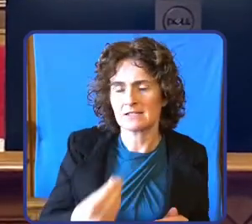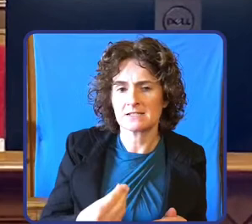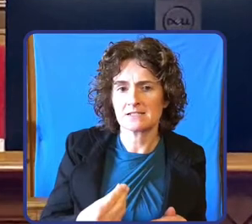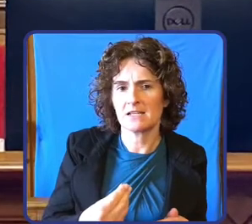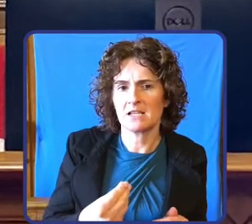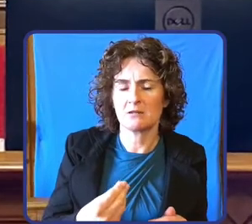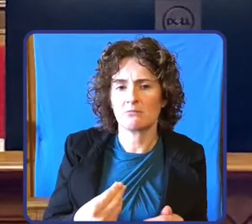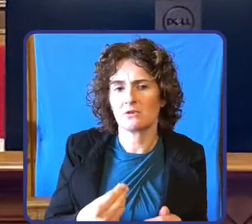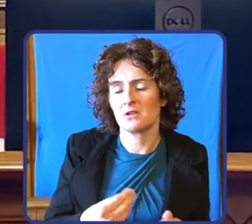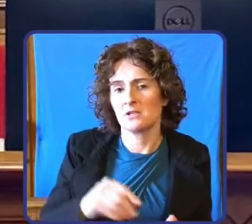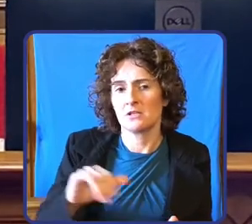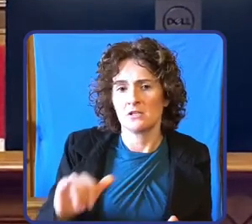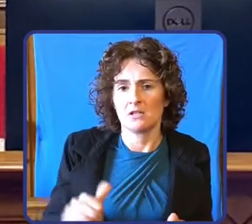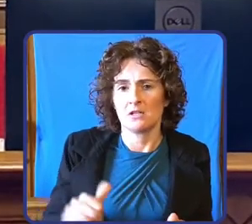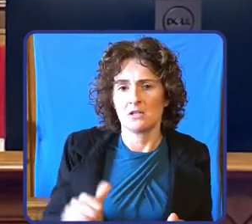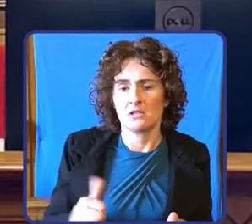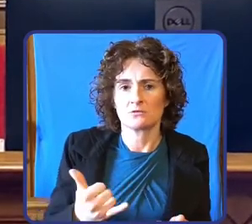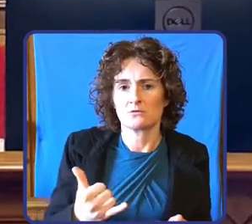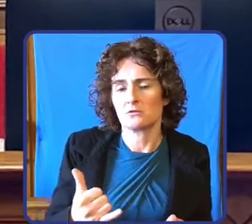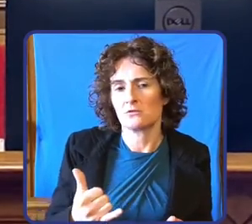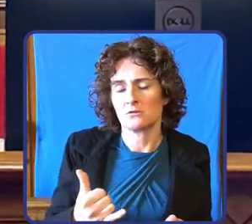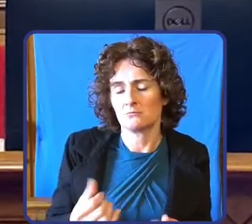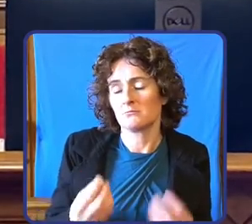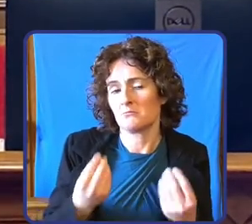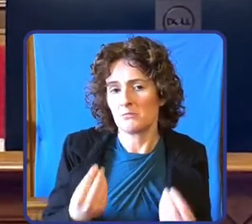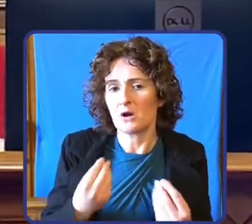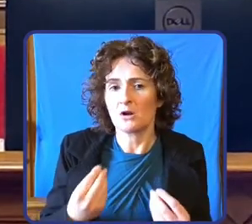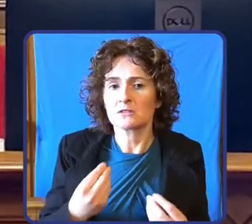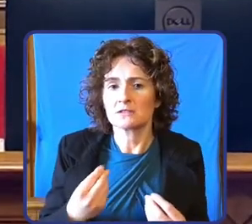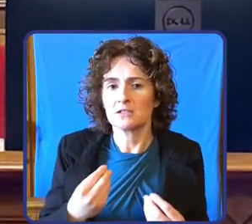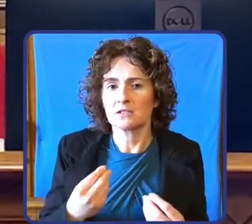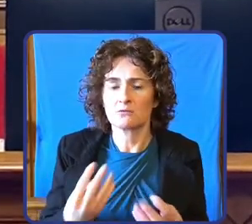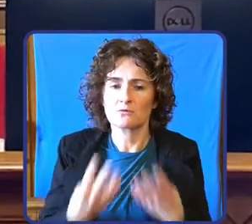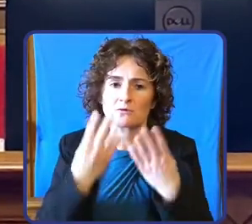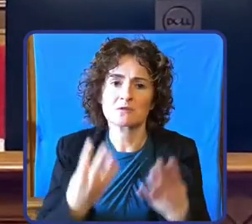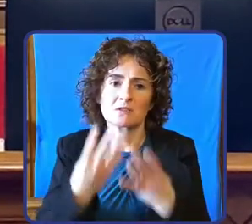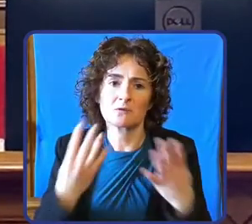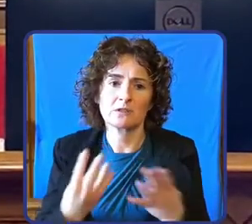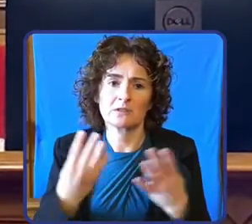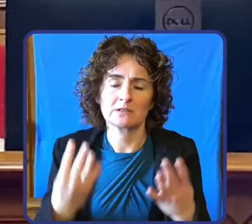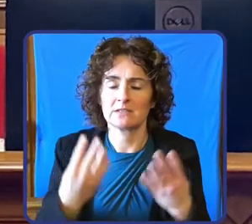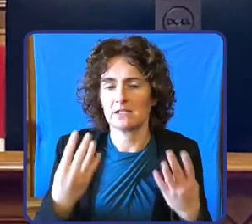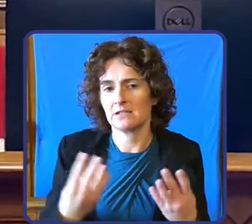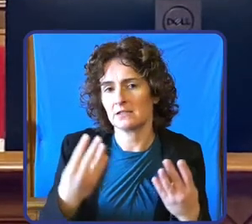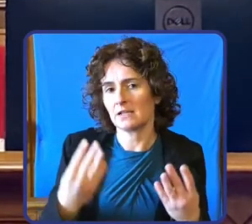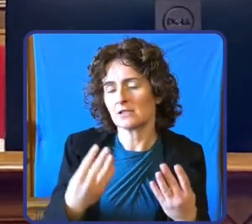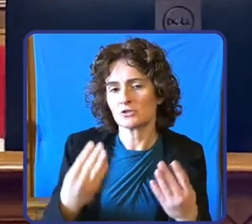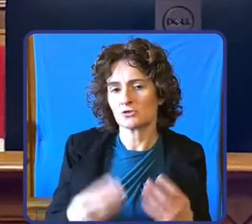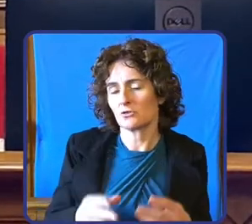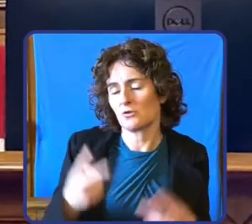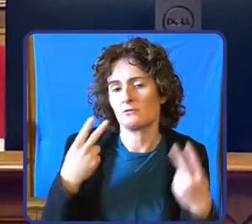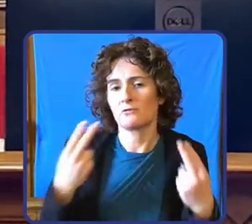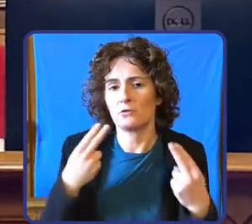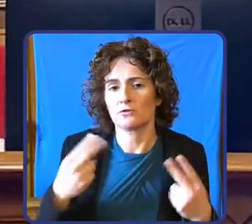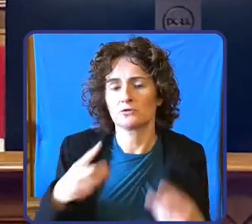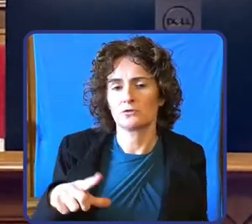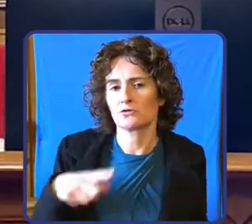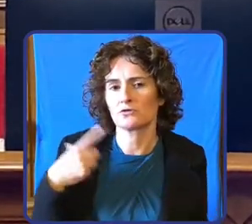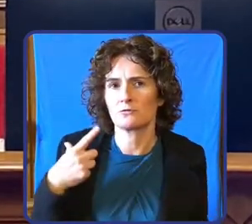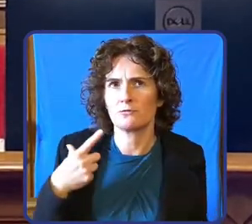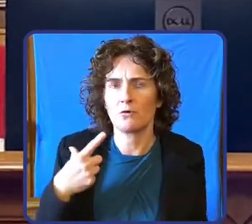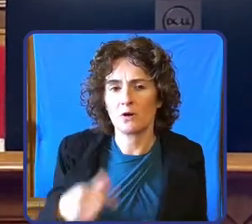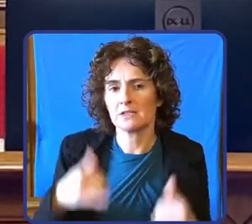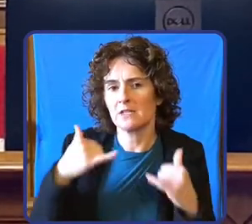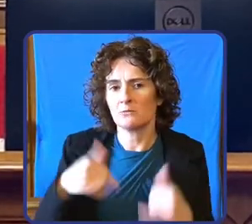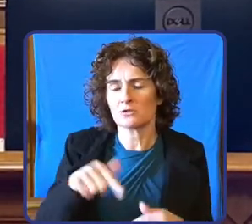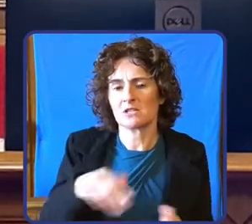szépsége miatt, hanem praktikuma miatt is zöldítés, hőszigetek megszüntetése szerintünk fontos volt. De ott lehet vitatni. De itt